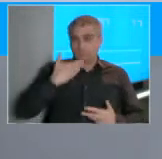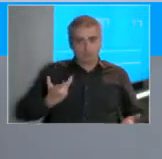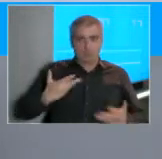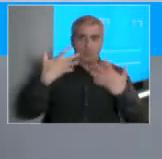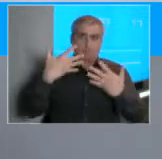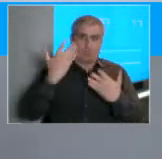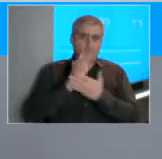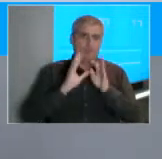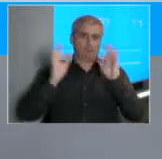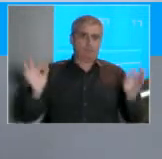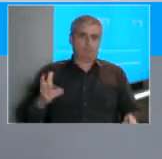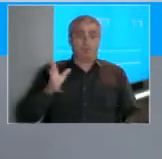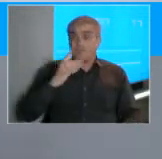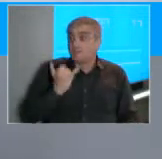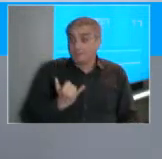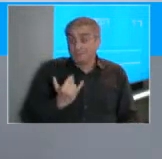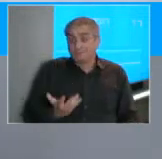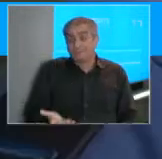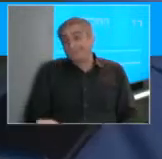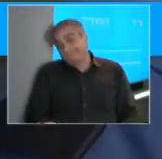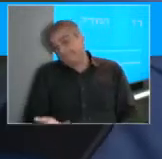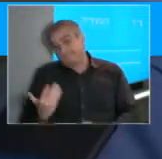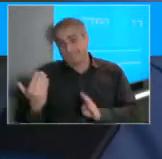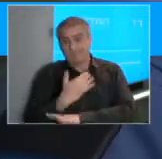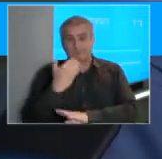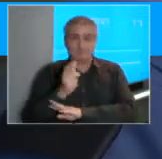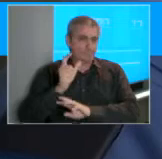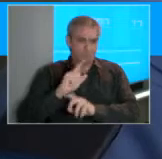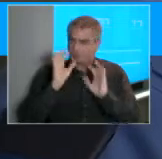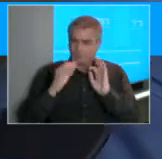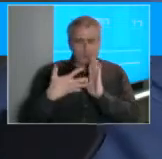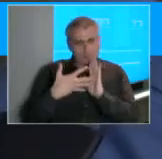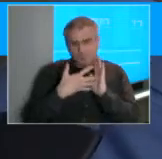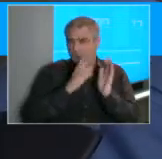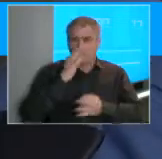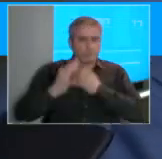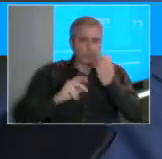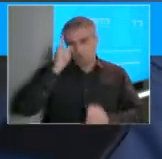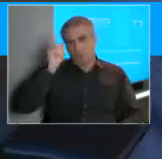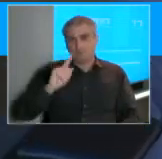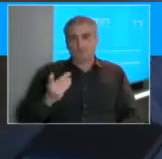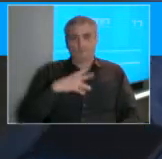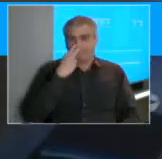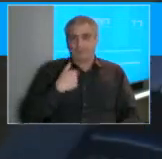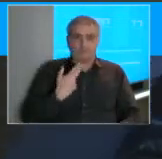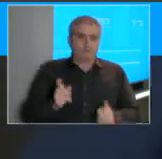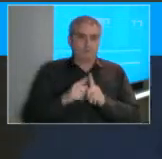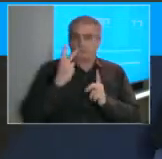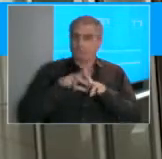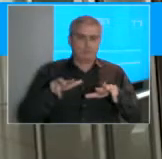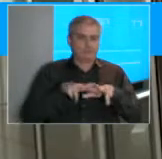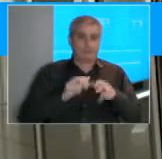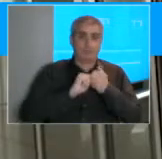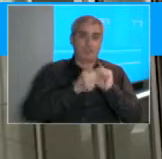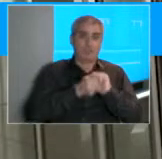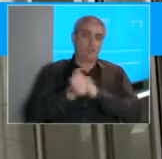לקח 10 ימים. וגם עכשיו, אתה יודע, נכנסים פה אנשים, לא באמת מבררים, לא באמת יודעים, נדמה שיש פה שני מצבים,